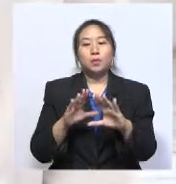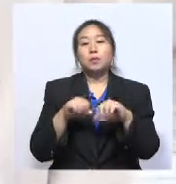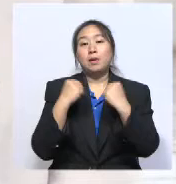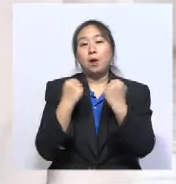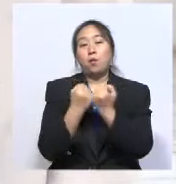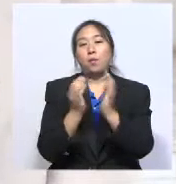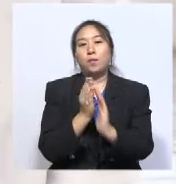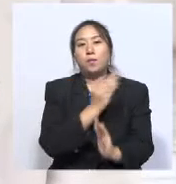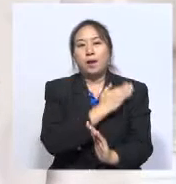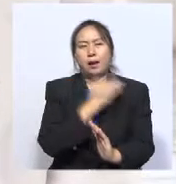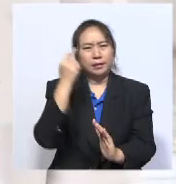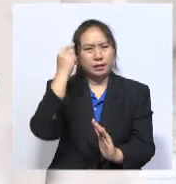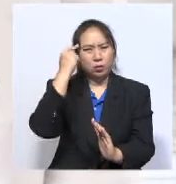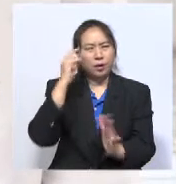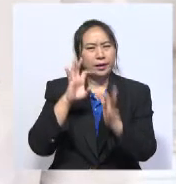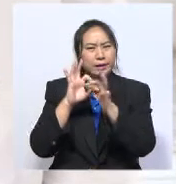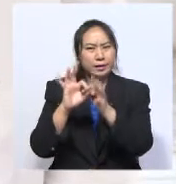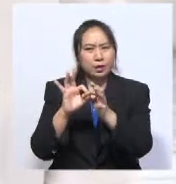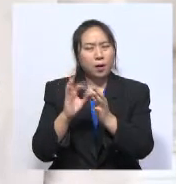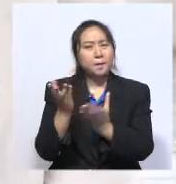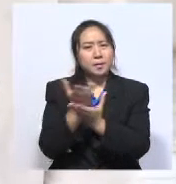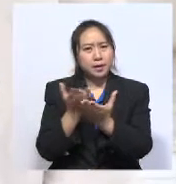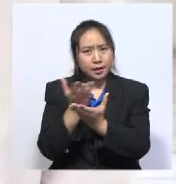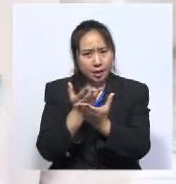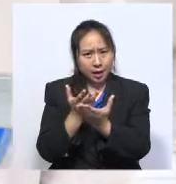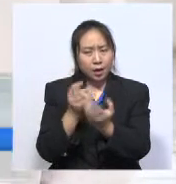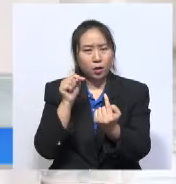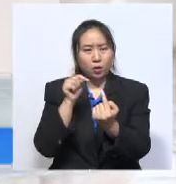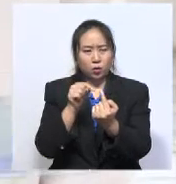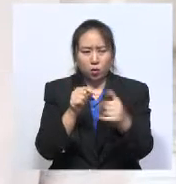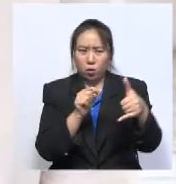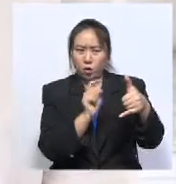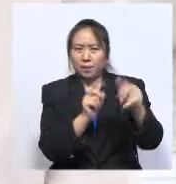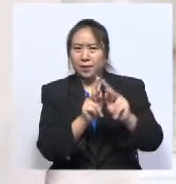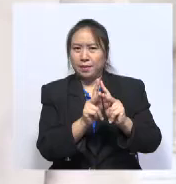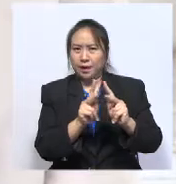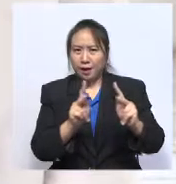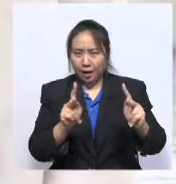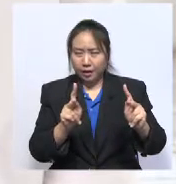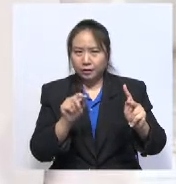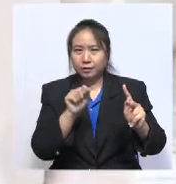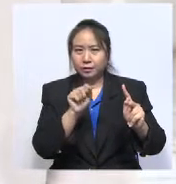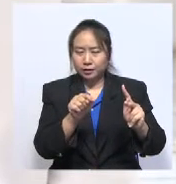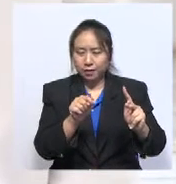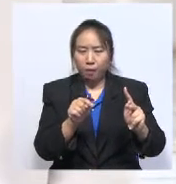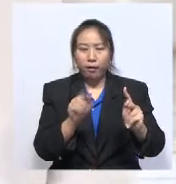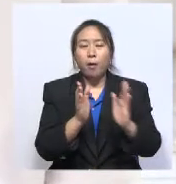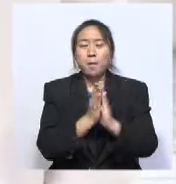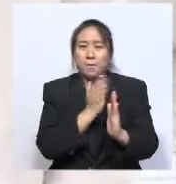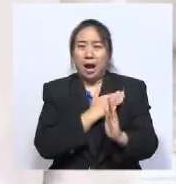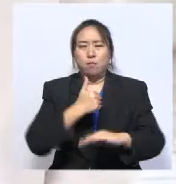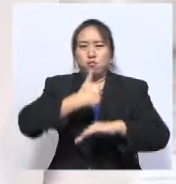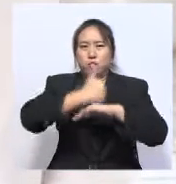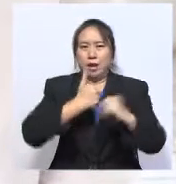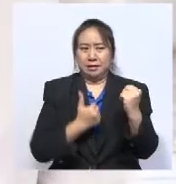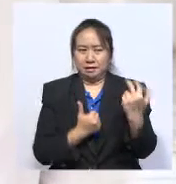คมซึ่งคาดว่านะครับจะเกี่ยวกับการพิจารณาเรื่องการพักการเป็นกรรมการมหาเถรสมาคมของพระเถระชั้นผู้ใหญ่3รูปนะครับ